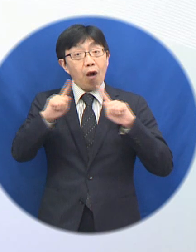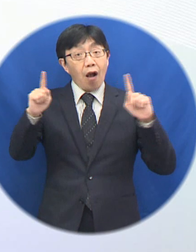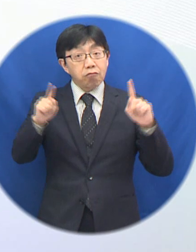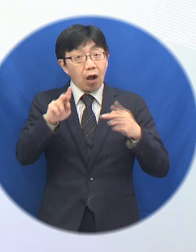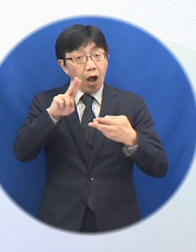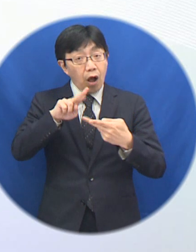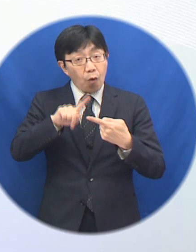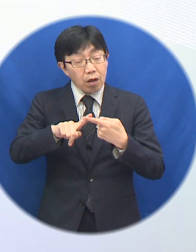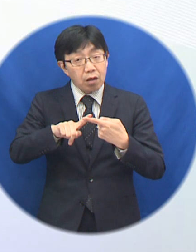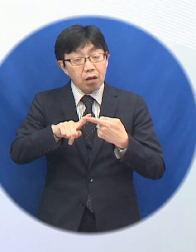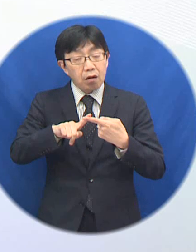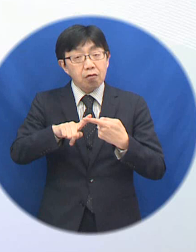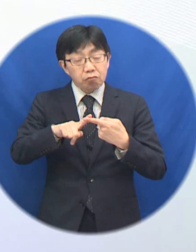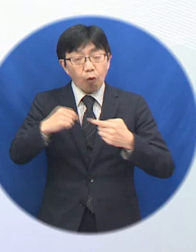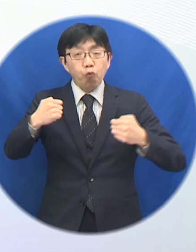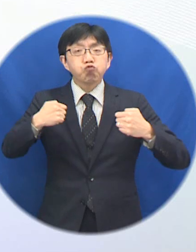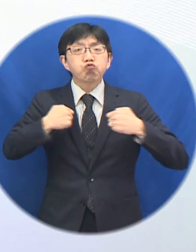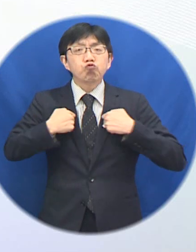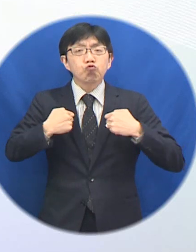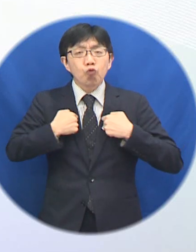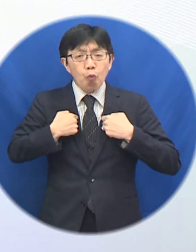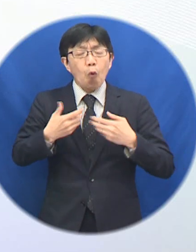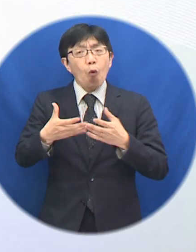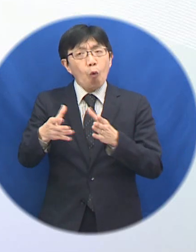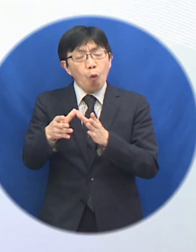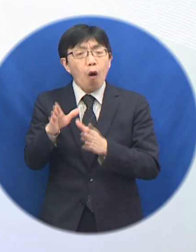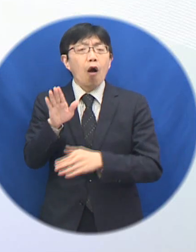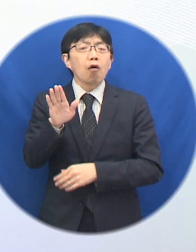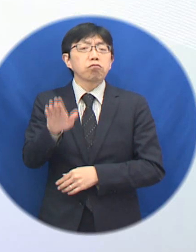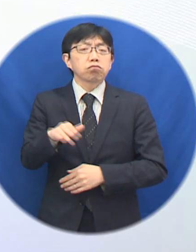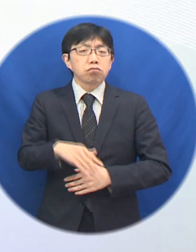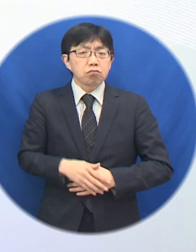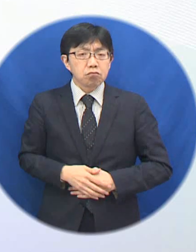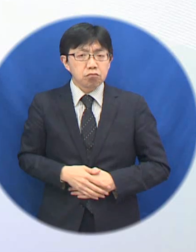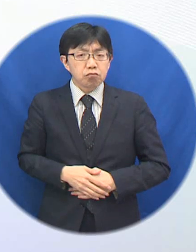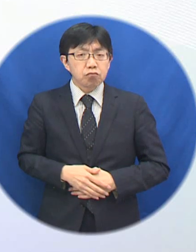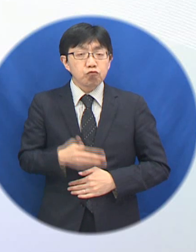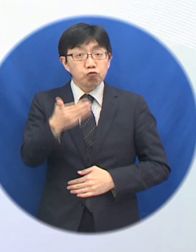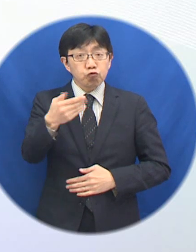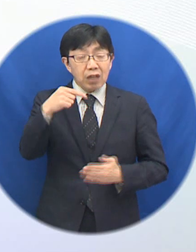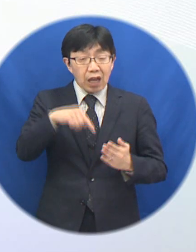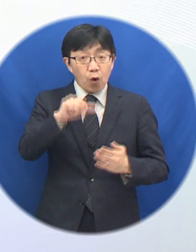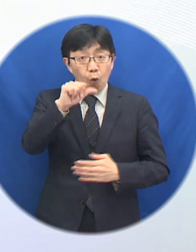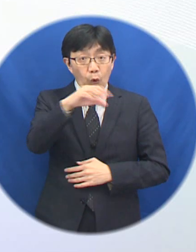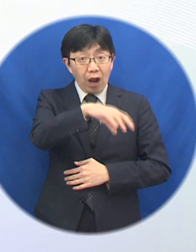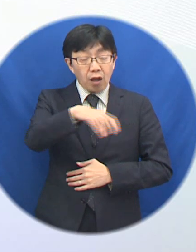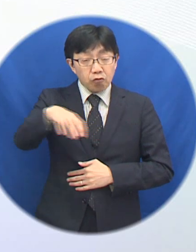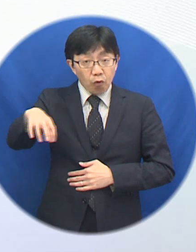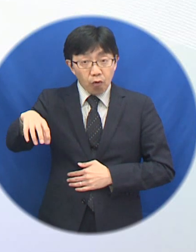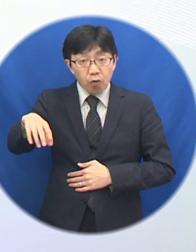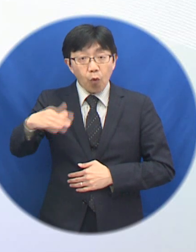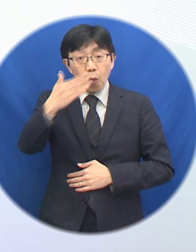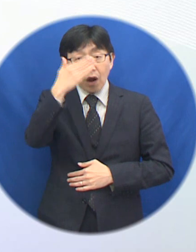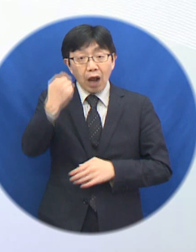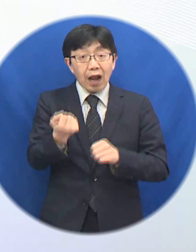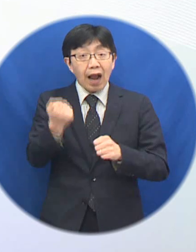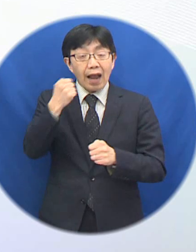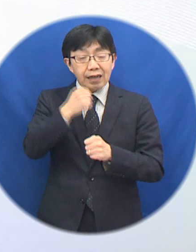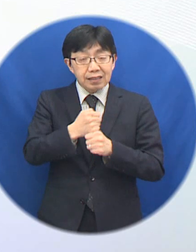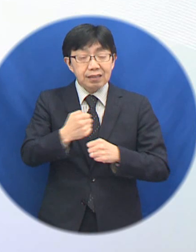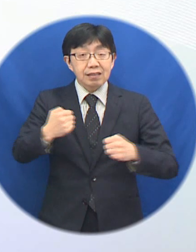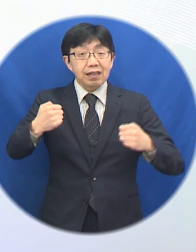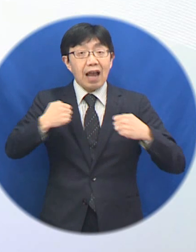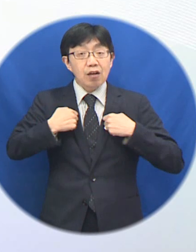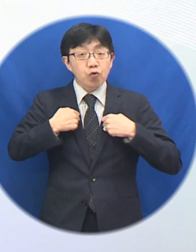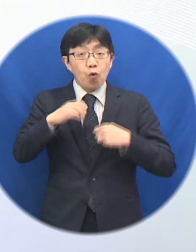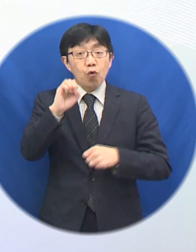て踊る有酸素運動を行っている団体もありますし、 なるほど、 あと区内5カ所で活動されている若返り体操サロン